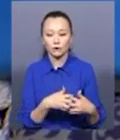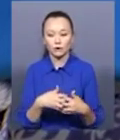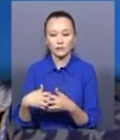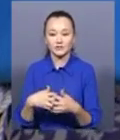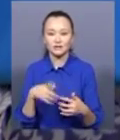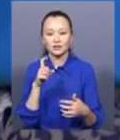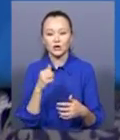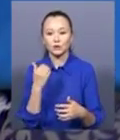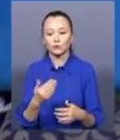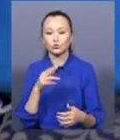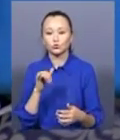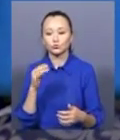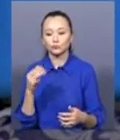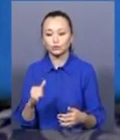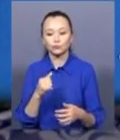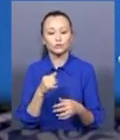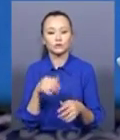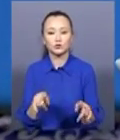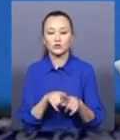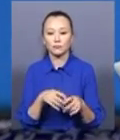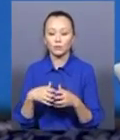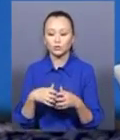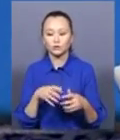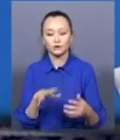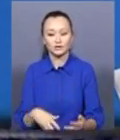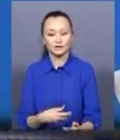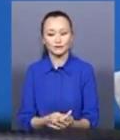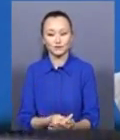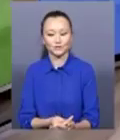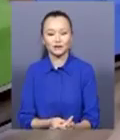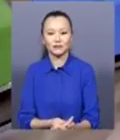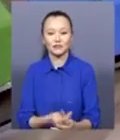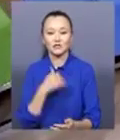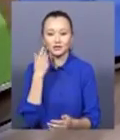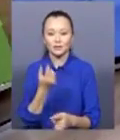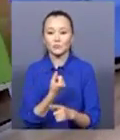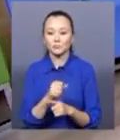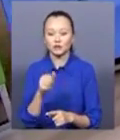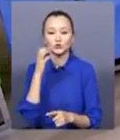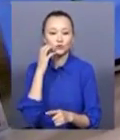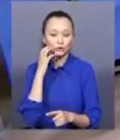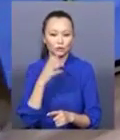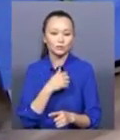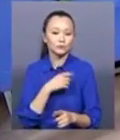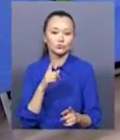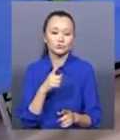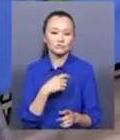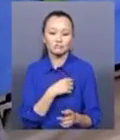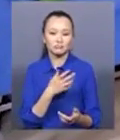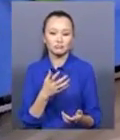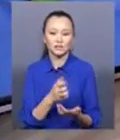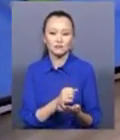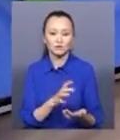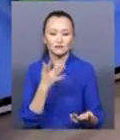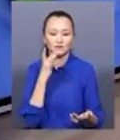ее душу. И вот так они борются за меня до сих пор. Когда побеждает черный, мне что-то так не складывается.